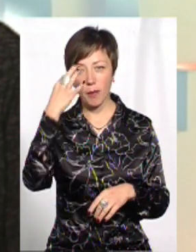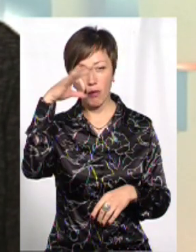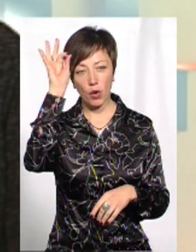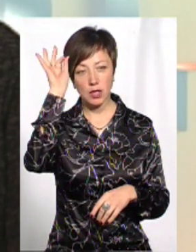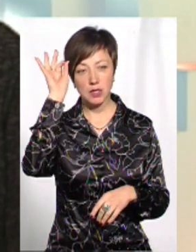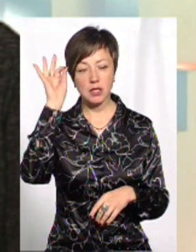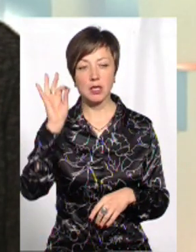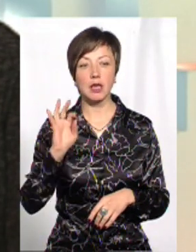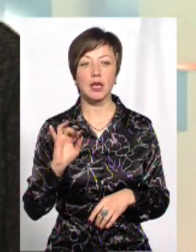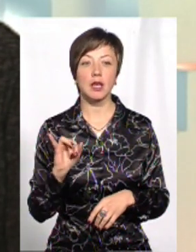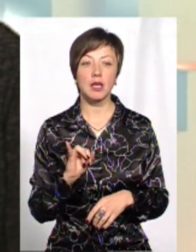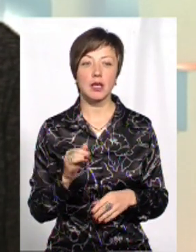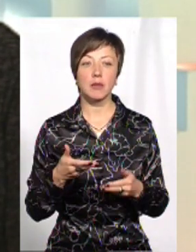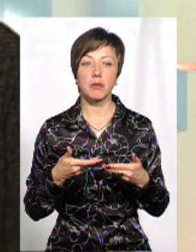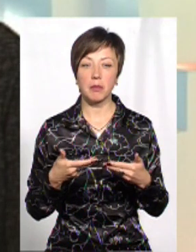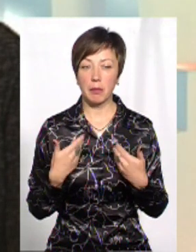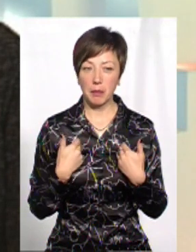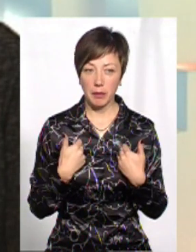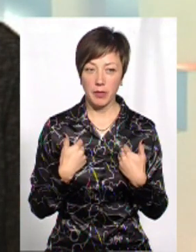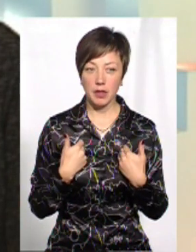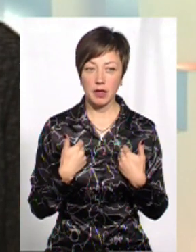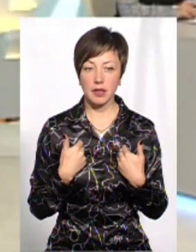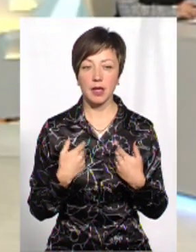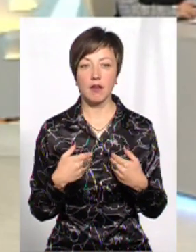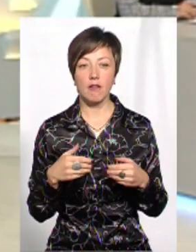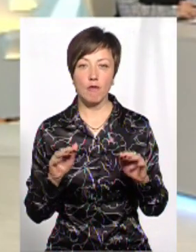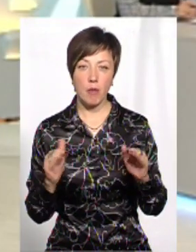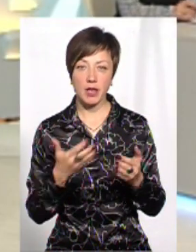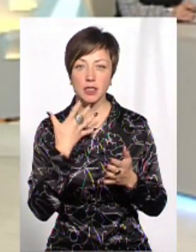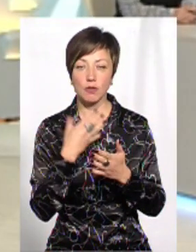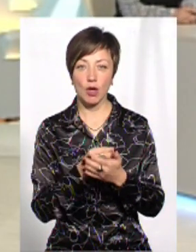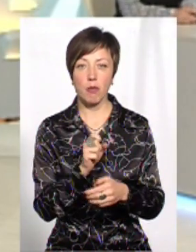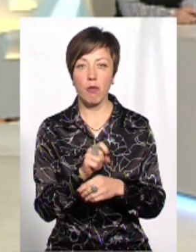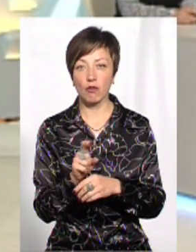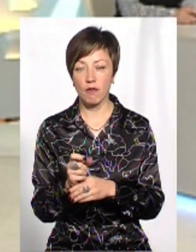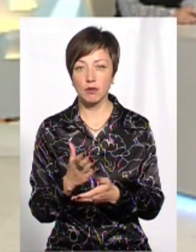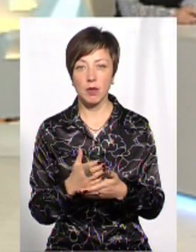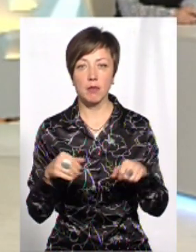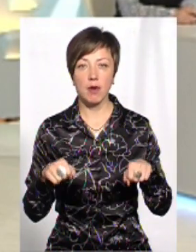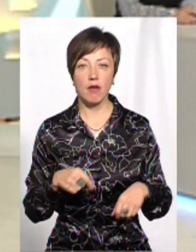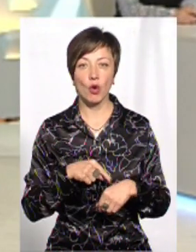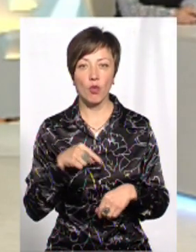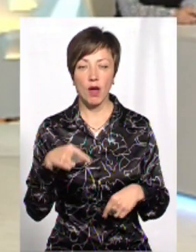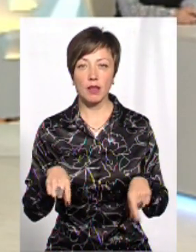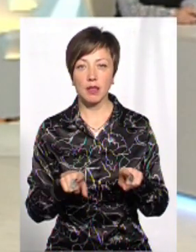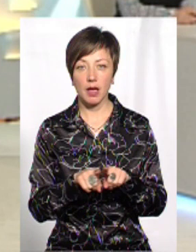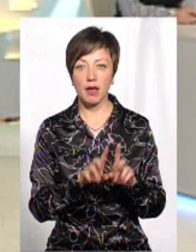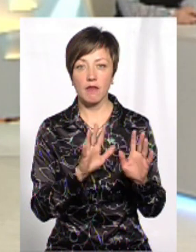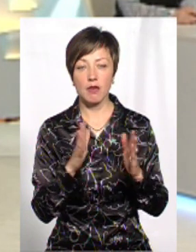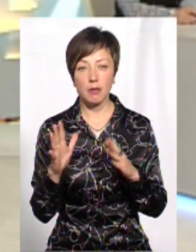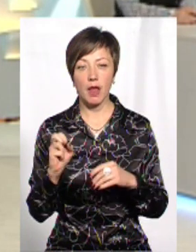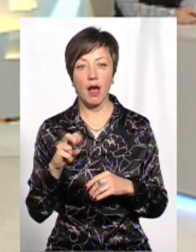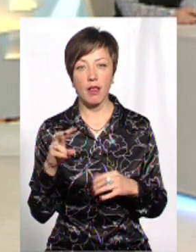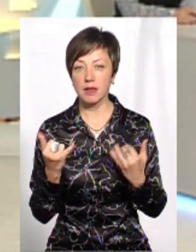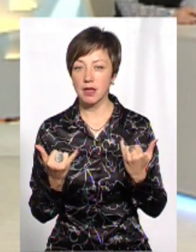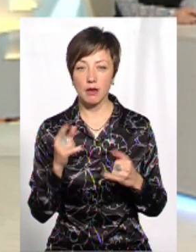поліція. Ми з свого боку в межах своїх повноважень теж маємо право реагувати на такі випадки,